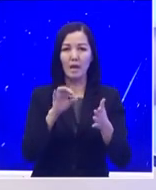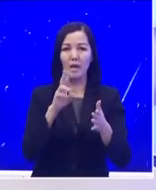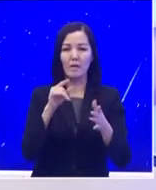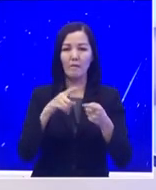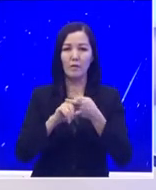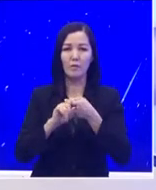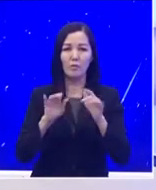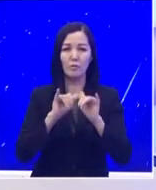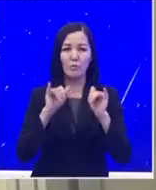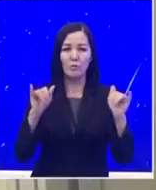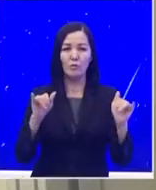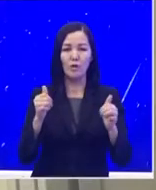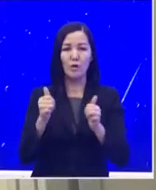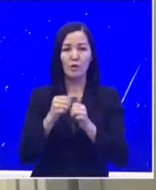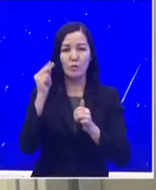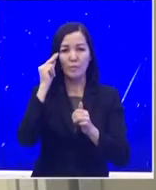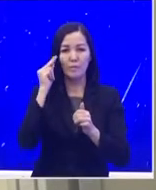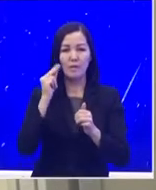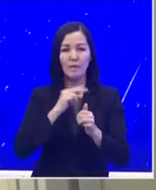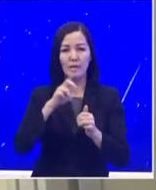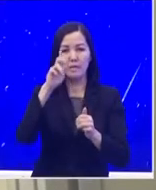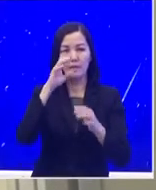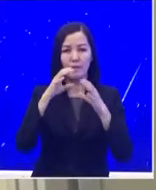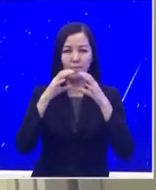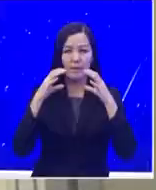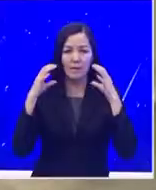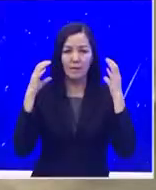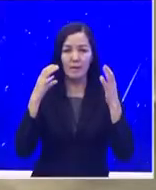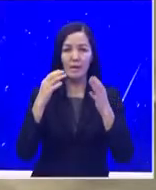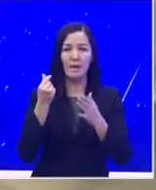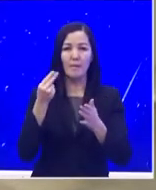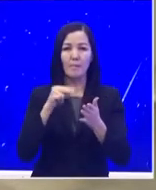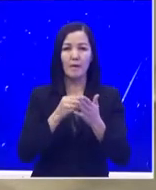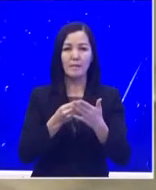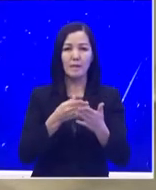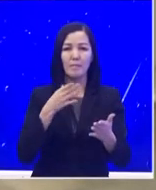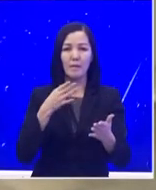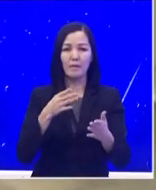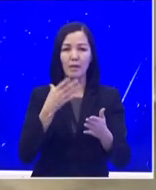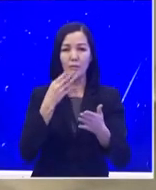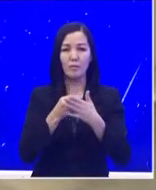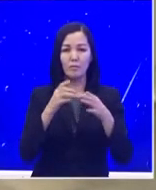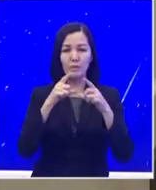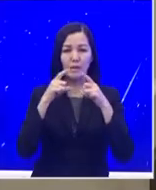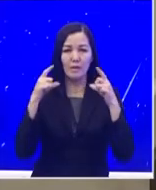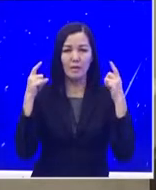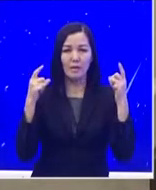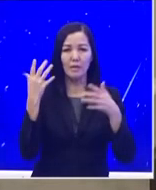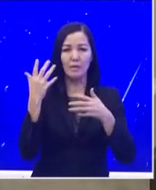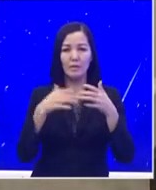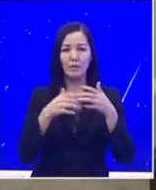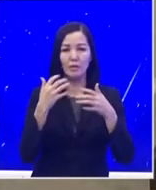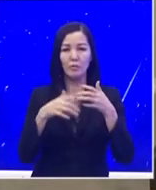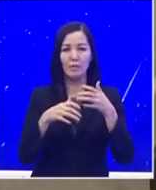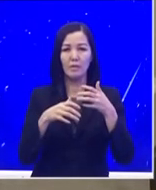өршуі. Осыған байланысты көрші Қытай мемлекетінде бетперделердің бағасы қымбаттаған. Отандық маска өндірушілер мен дистрибьюторлар